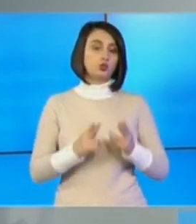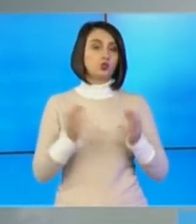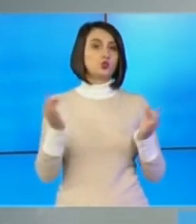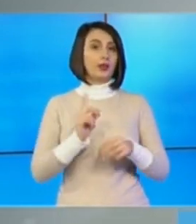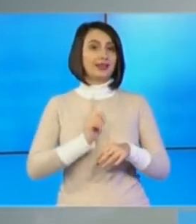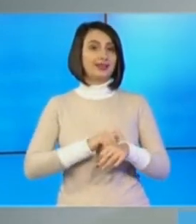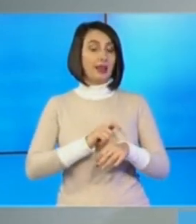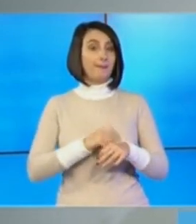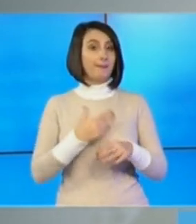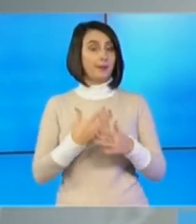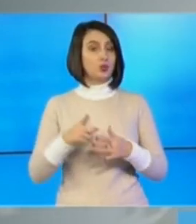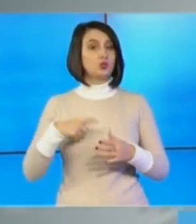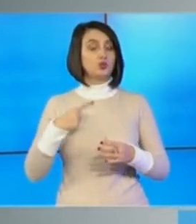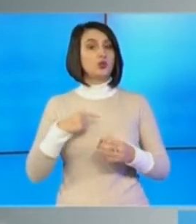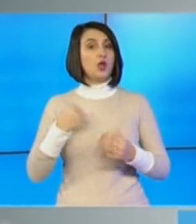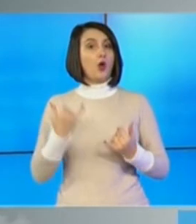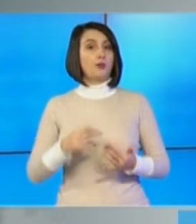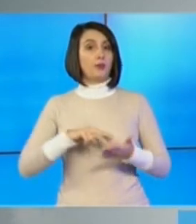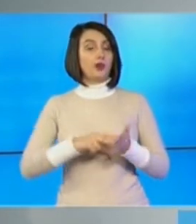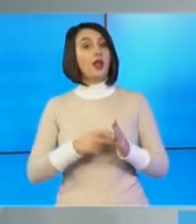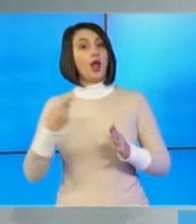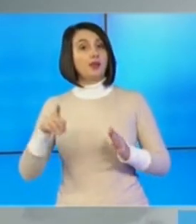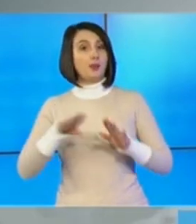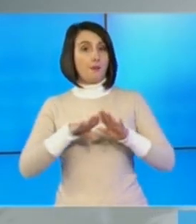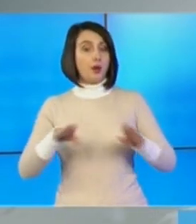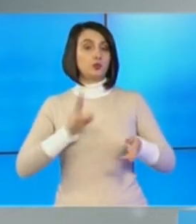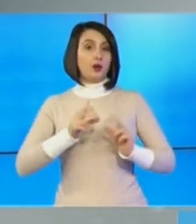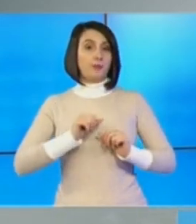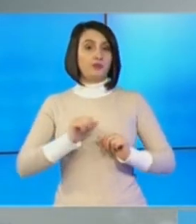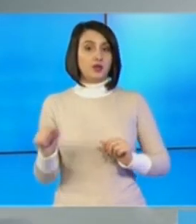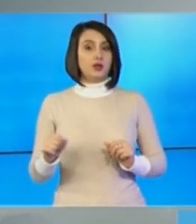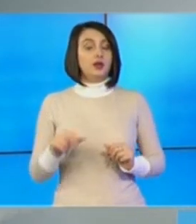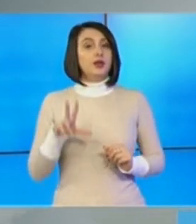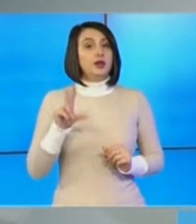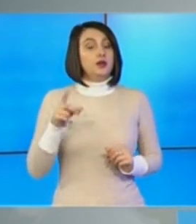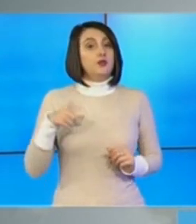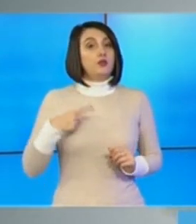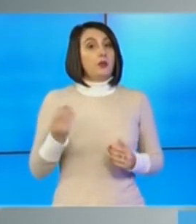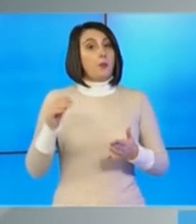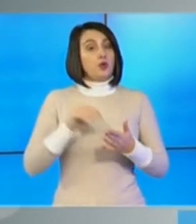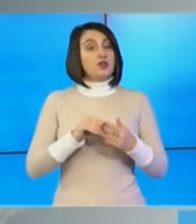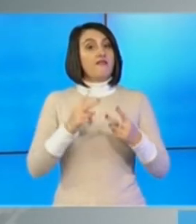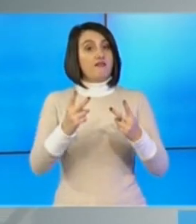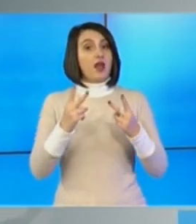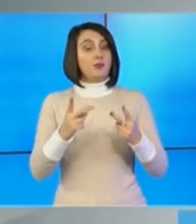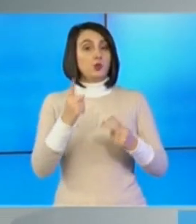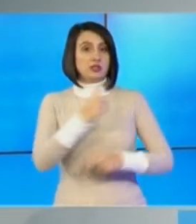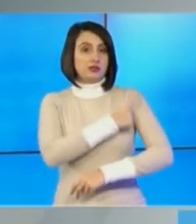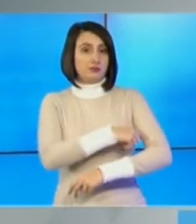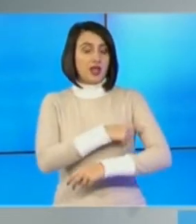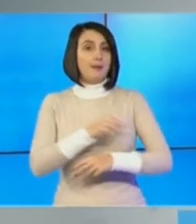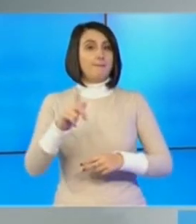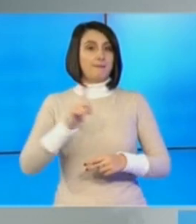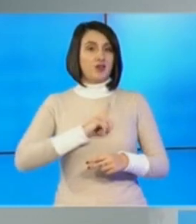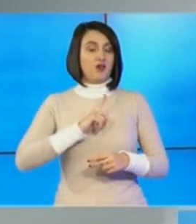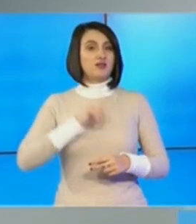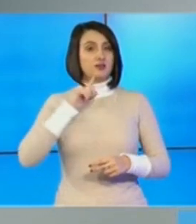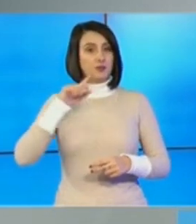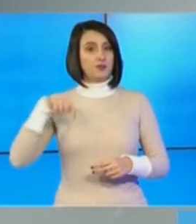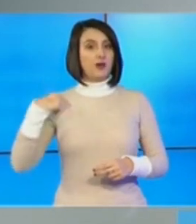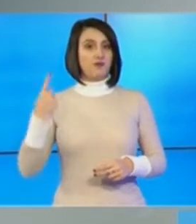scurt timp, pentru că sunt în pregătire alte paturi la terapie intensivă. 30 vor fi puse la dispoziție de un spital privat chiar